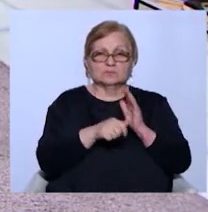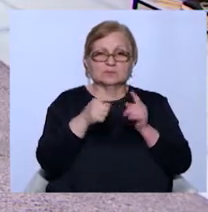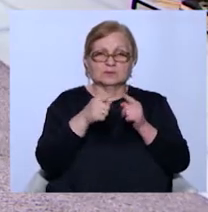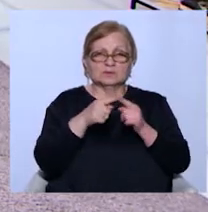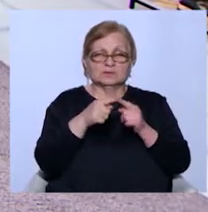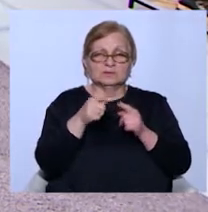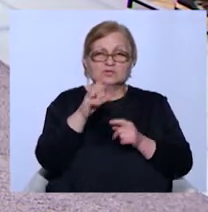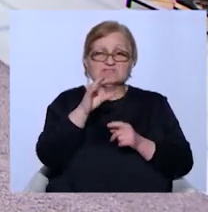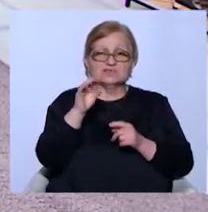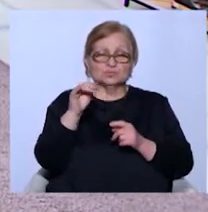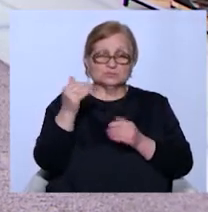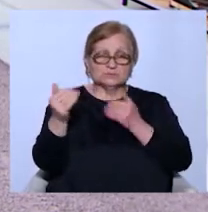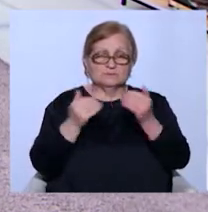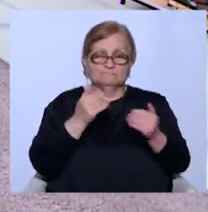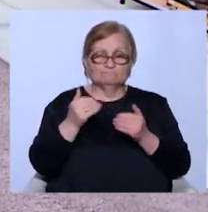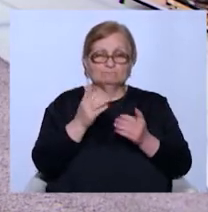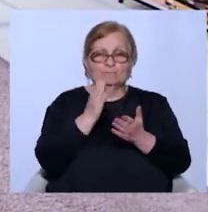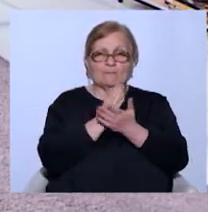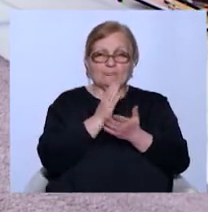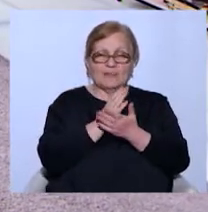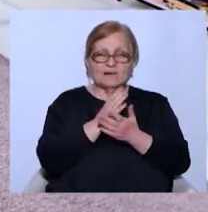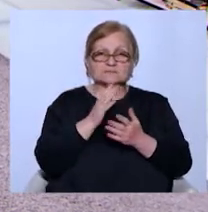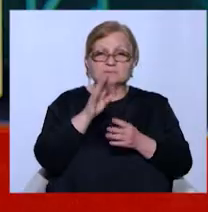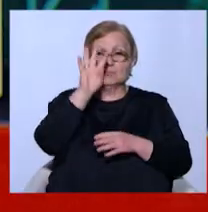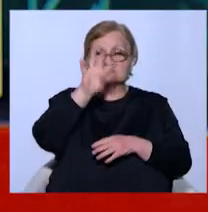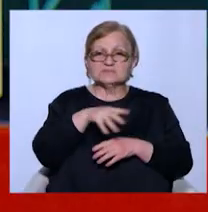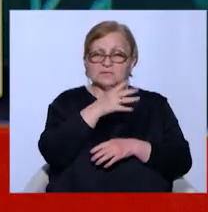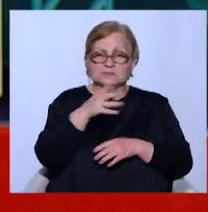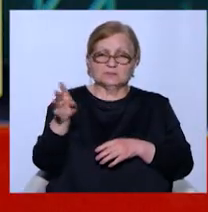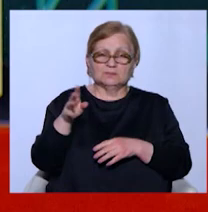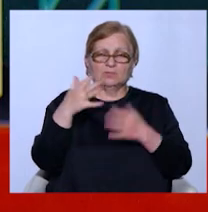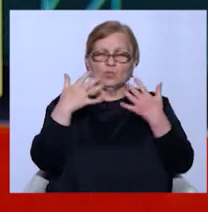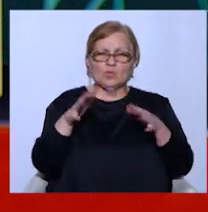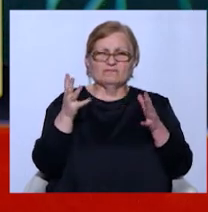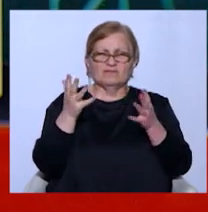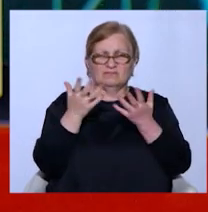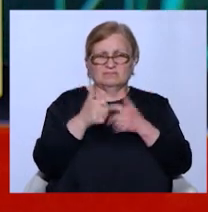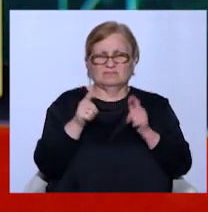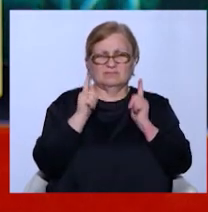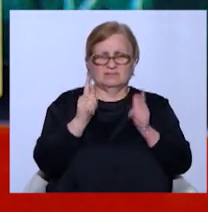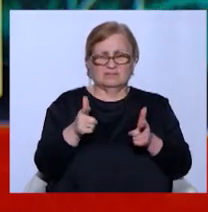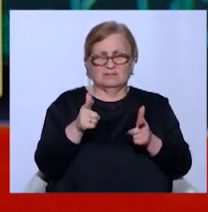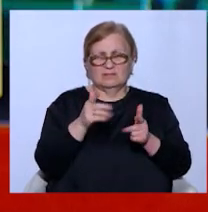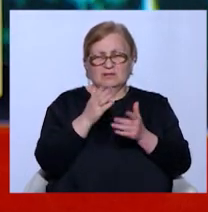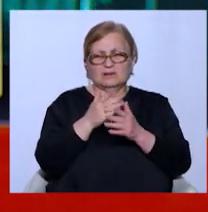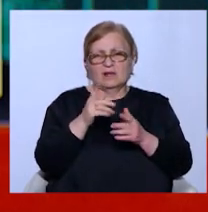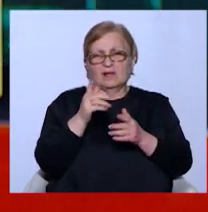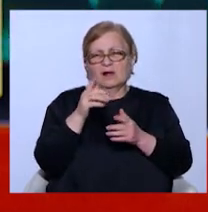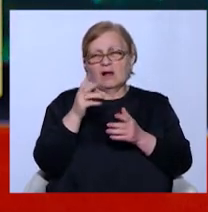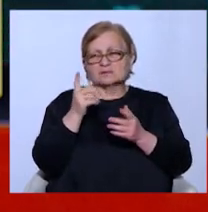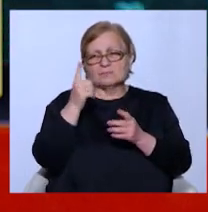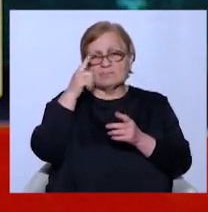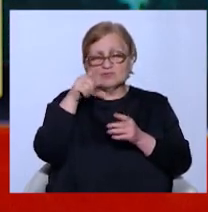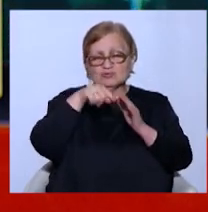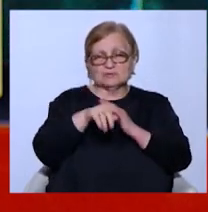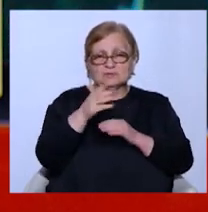კუთხის სინუსი. არსებობს ცხრილი, სადაც ყველა უკვე გამოანგარიშებულია და შეიძლება რომელიმე ამოცანაში შეგხვდეთ, რომ აი